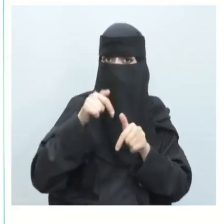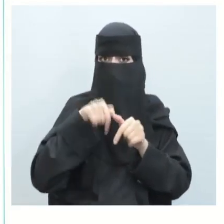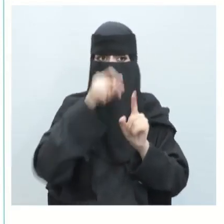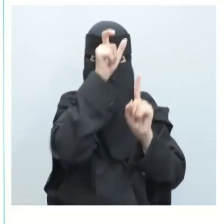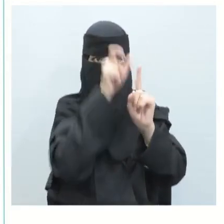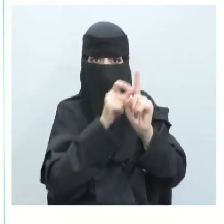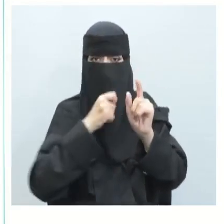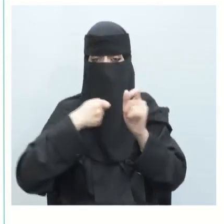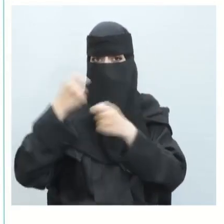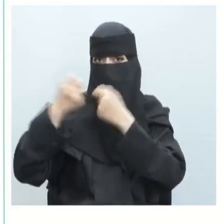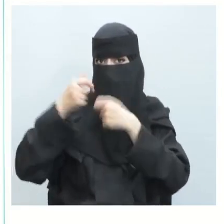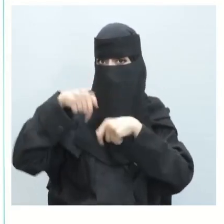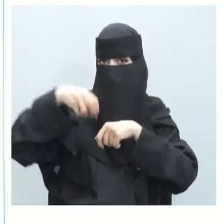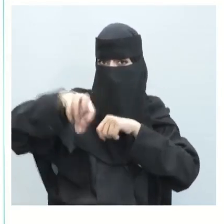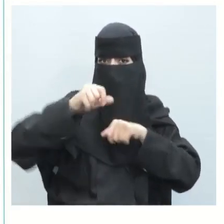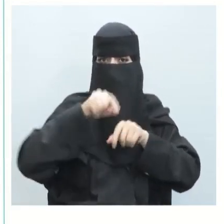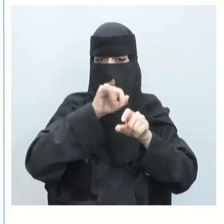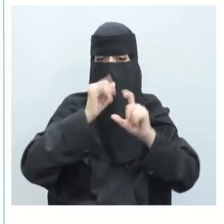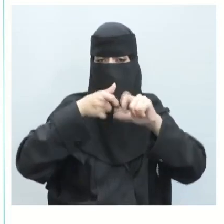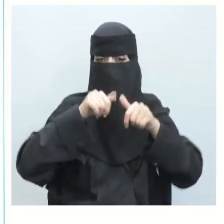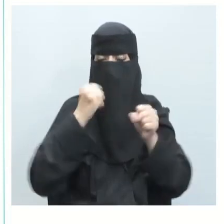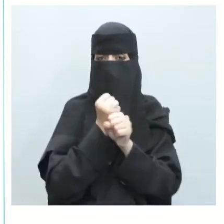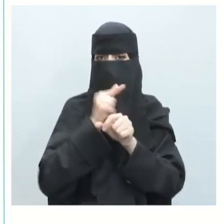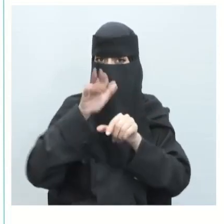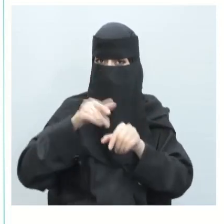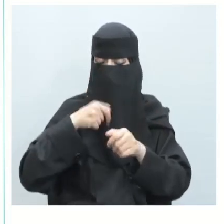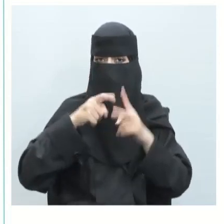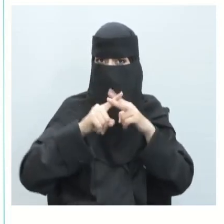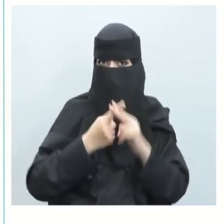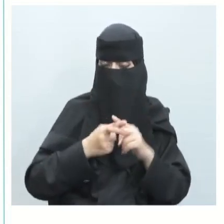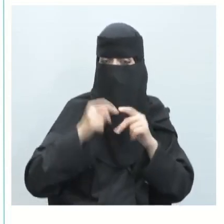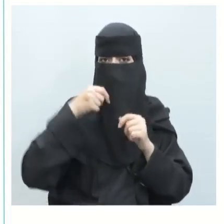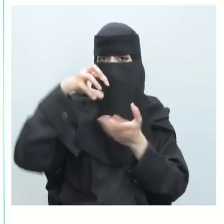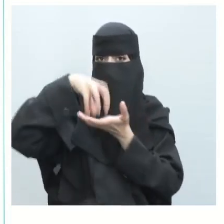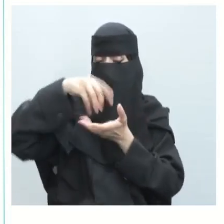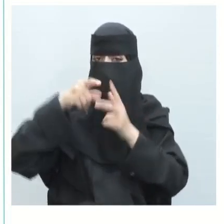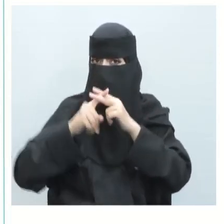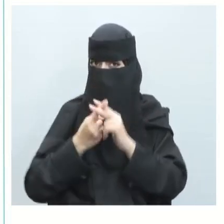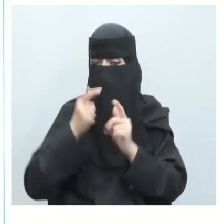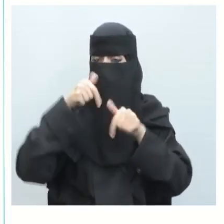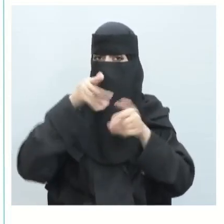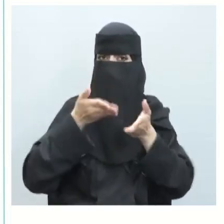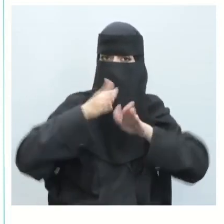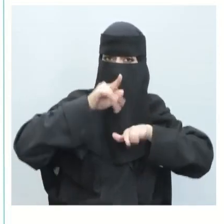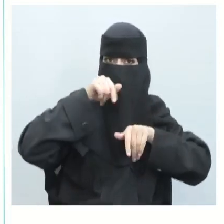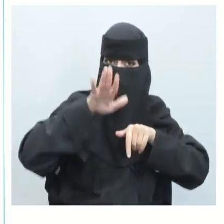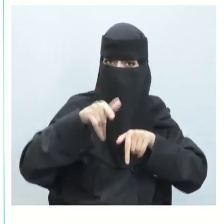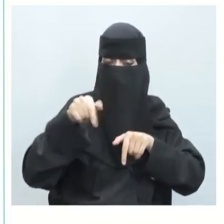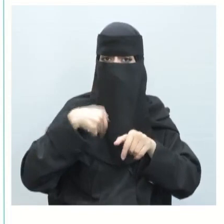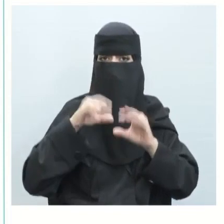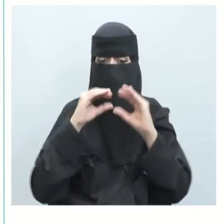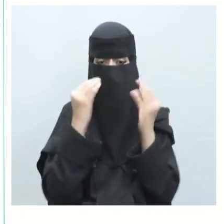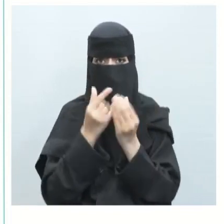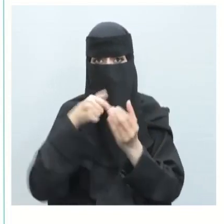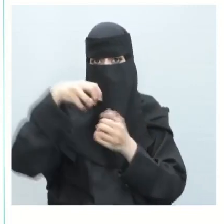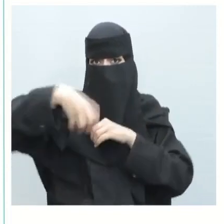التجزئ وقارن بينه وبين منظمات التي تعمل في التصنيع او المصانع ذكرنا غالبا ما يكون منظمات الادارات او